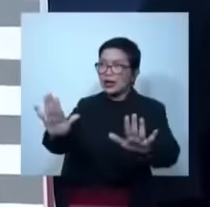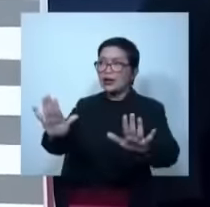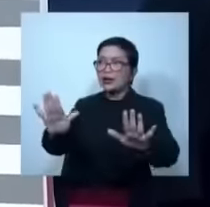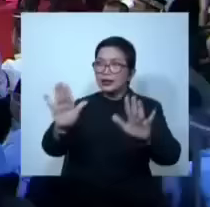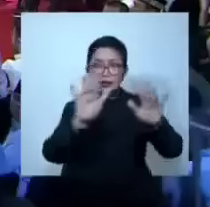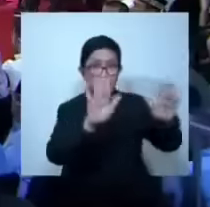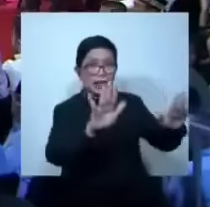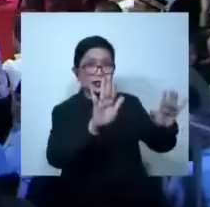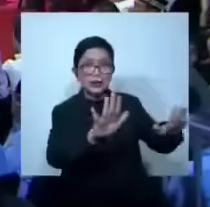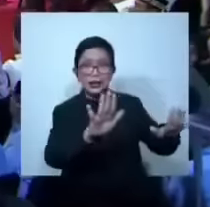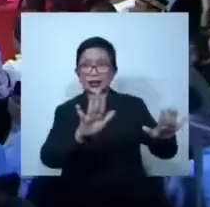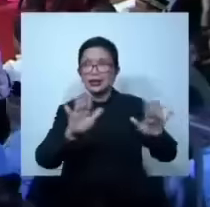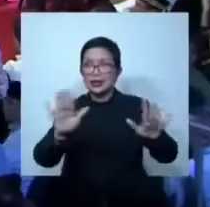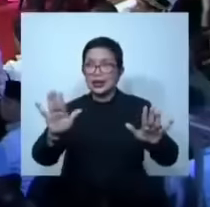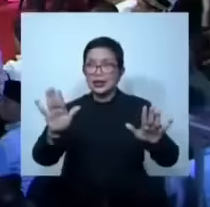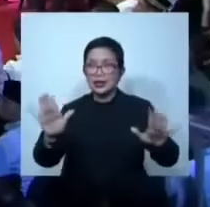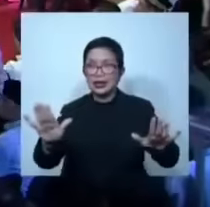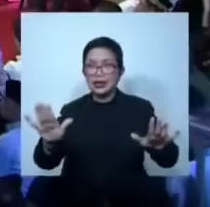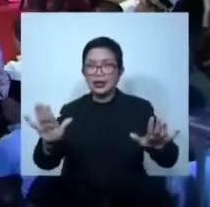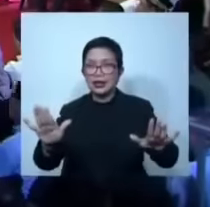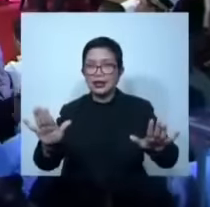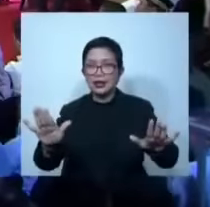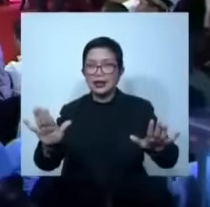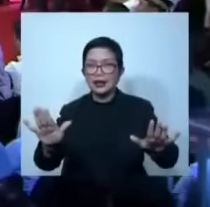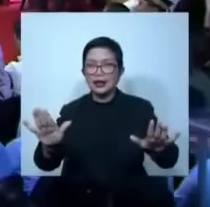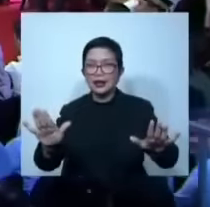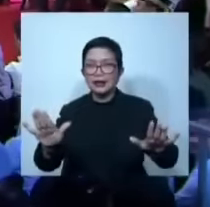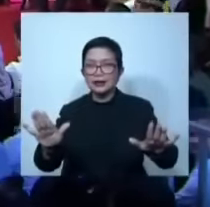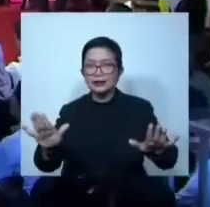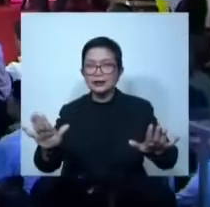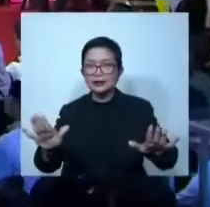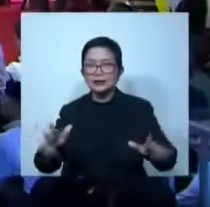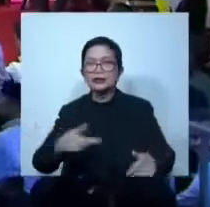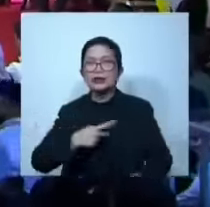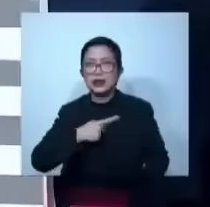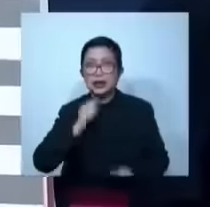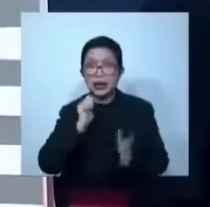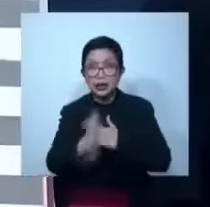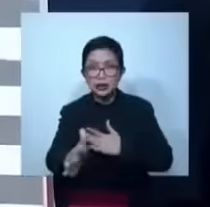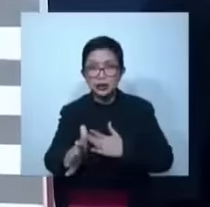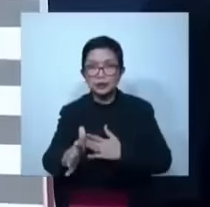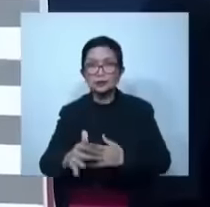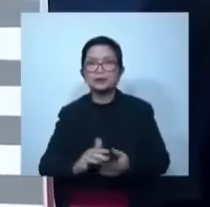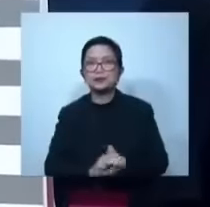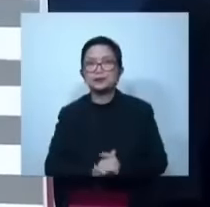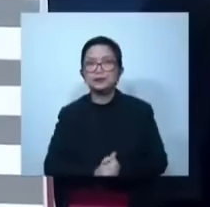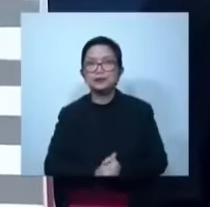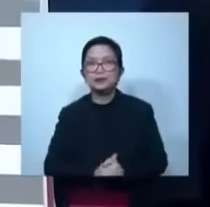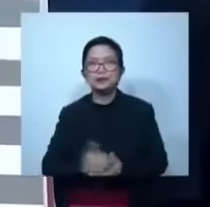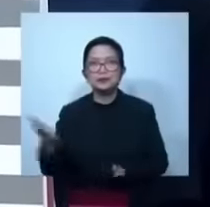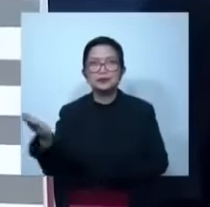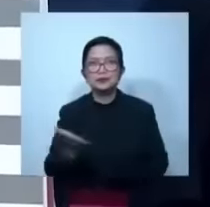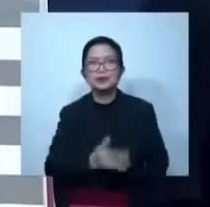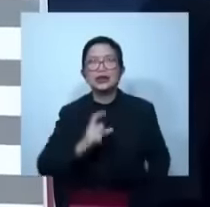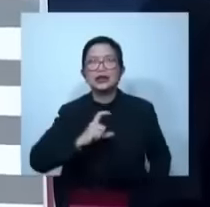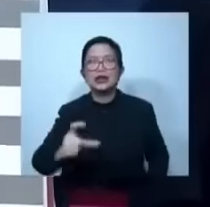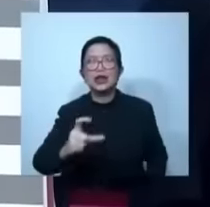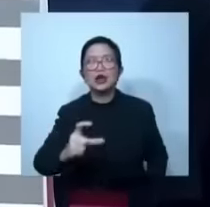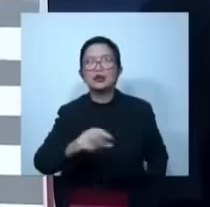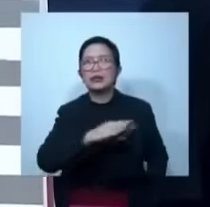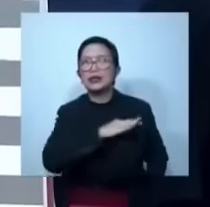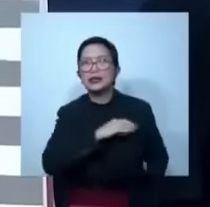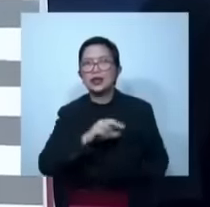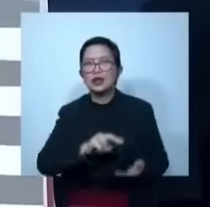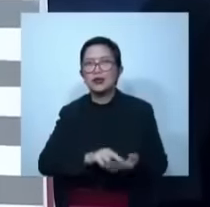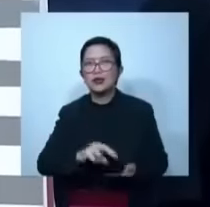tenang para pendukung, harap tenang, hadirin, kita harap akan lanjutkan tenang. Ya, harap tenang. Kita akan lanjutkan, kami persilahkan calon presiden nomor urut